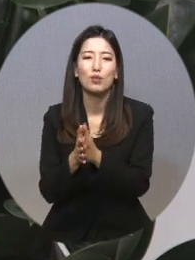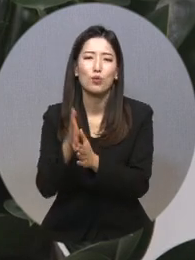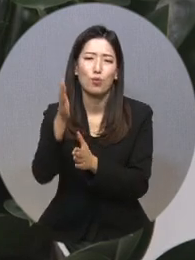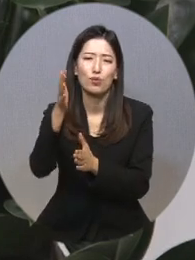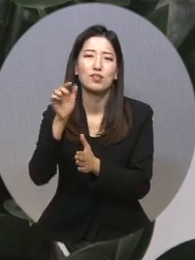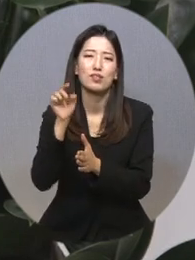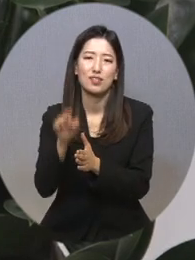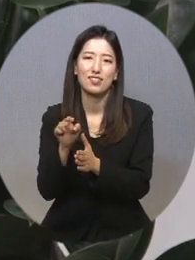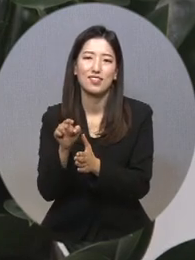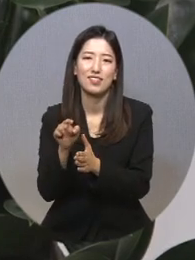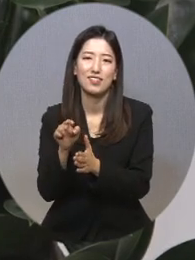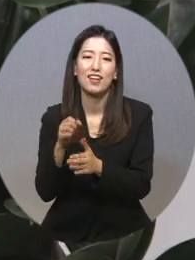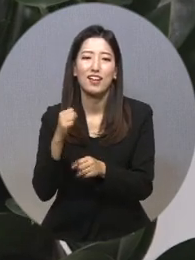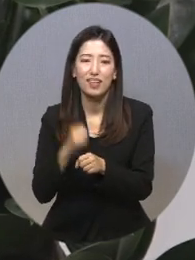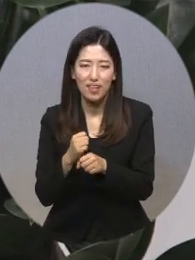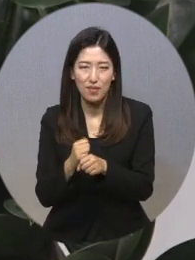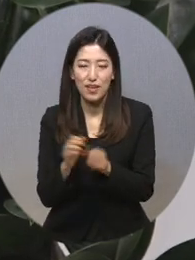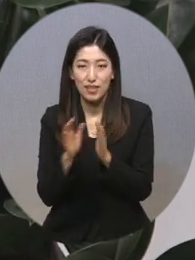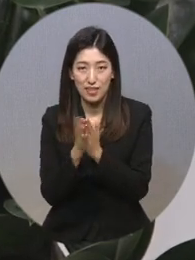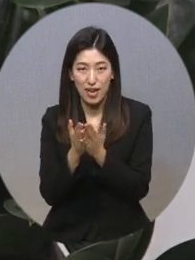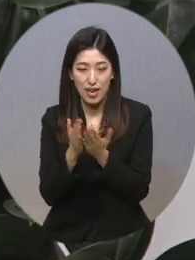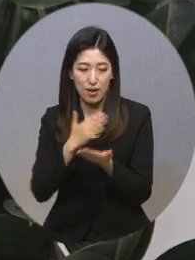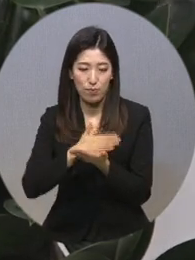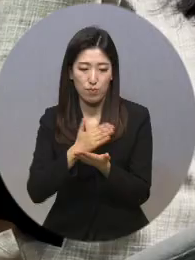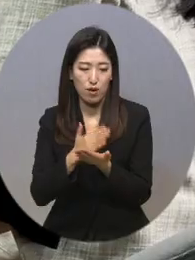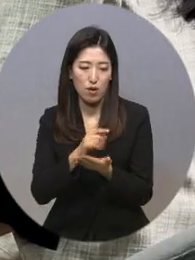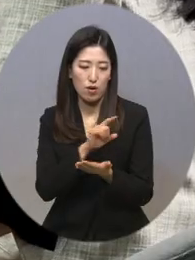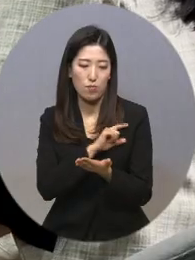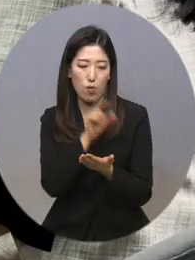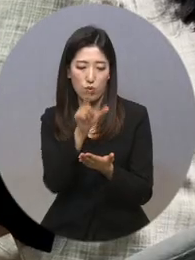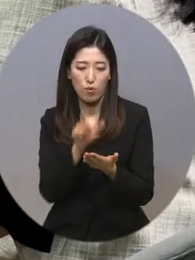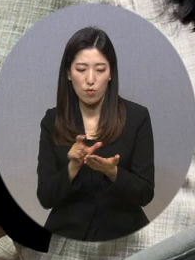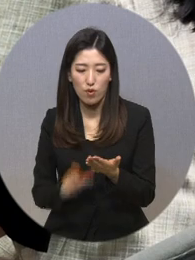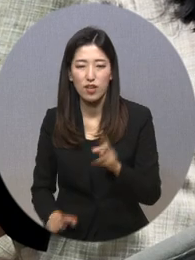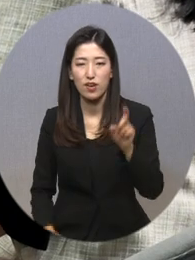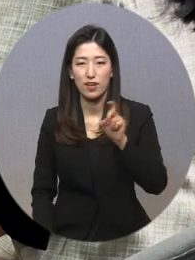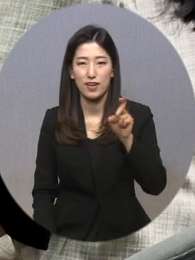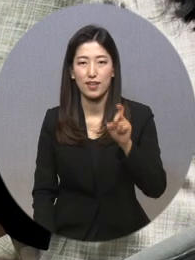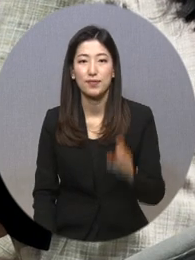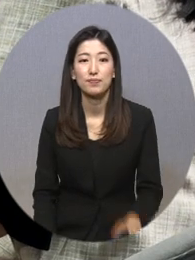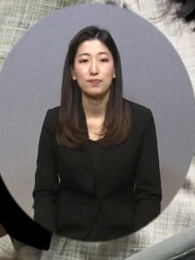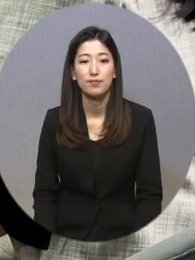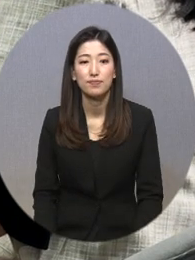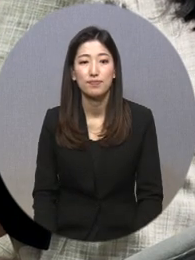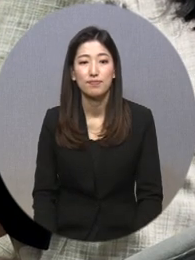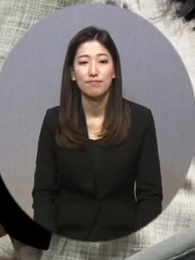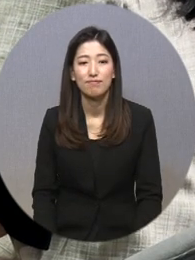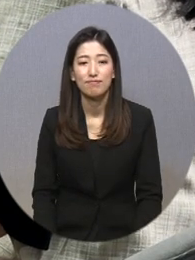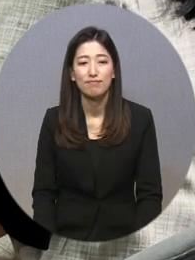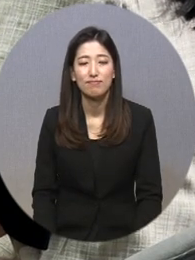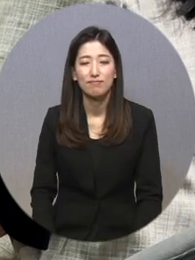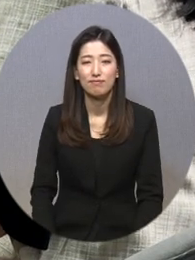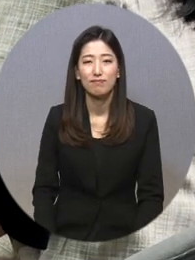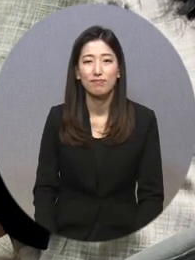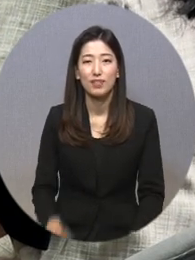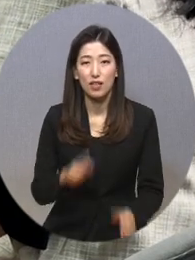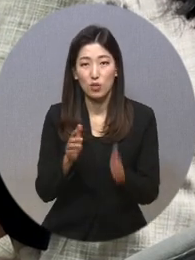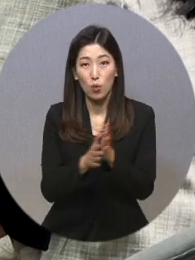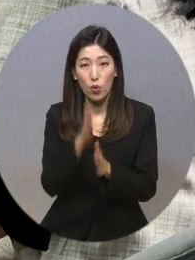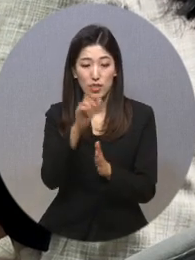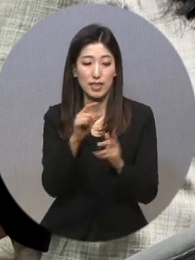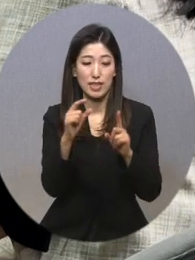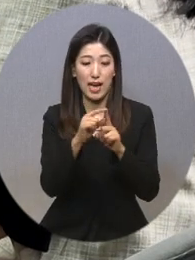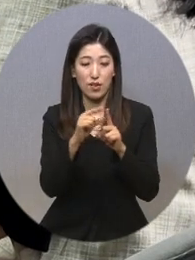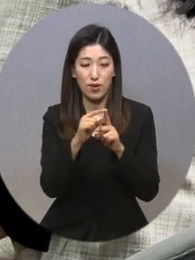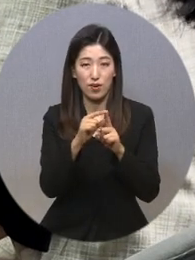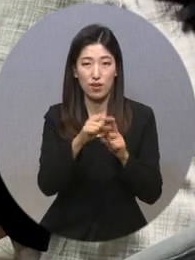생각에서 10개의 챕터를 준비를 했습니다. 도시에서 도시학적인 용어로 표현하면